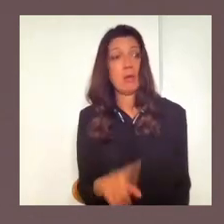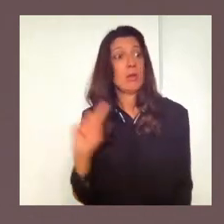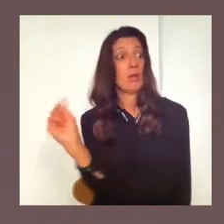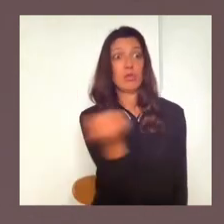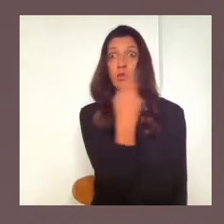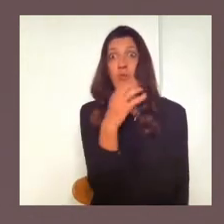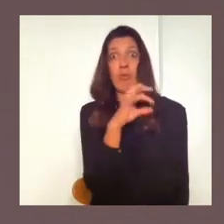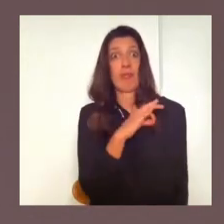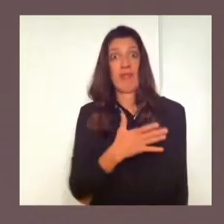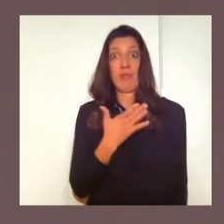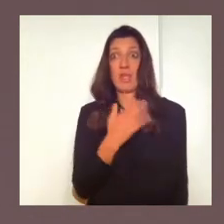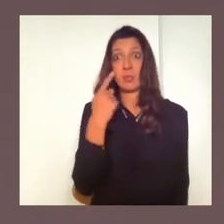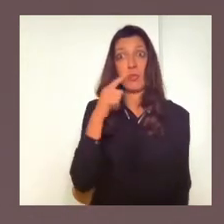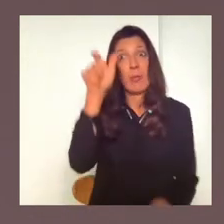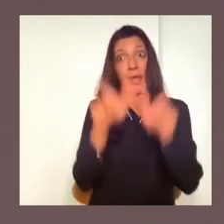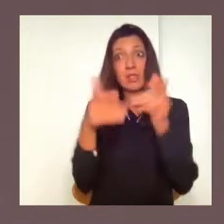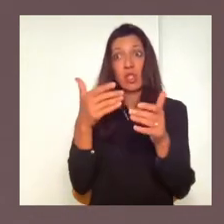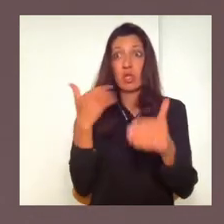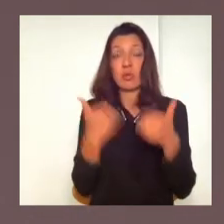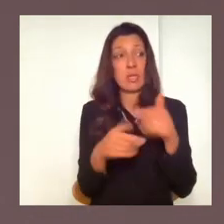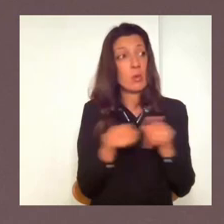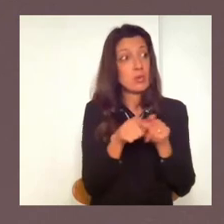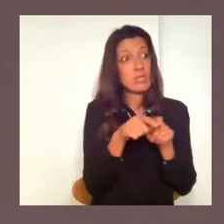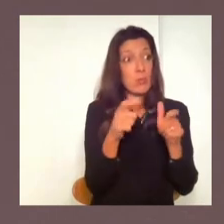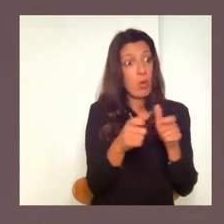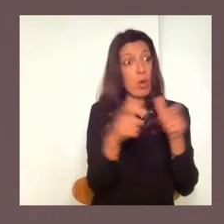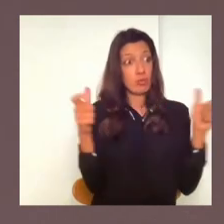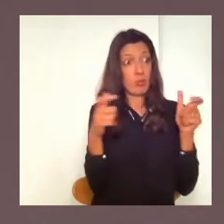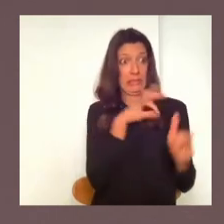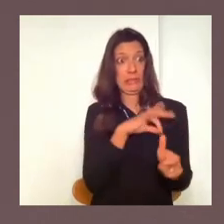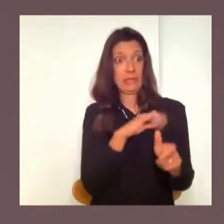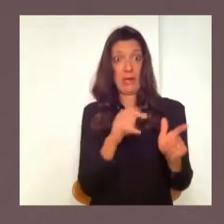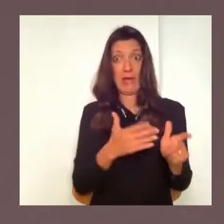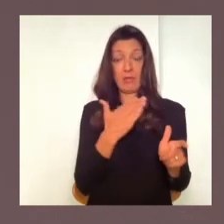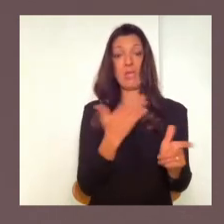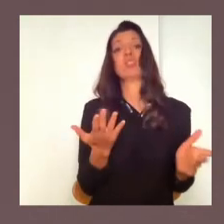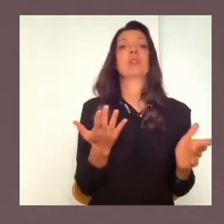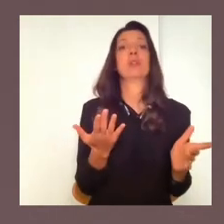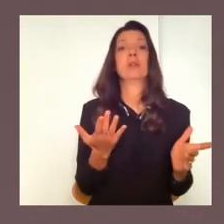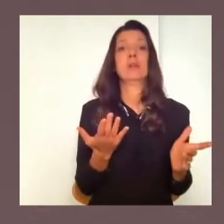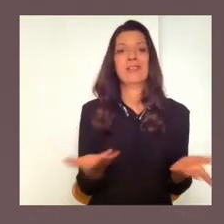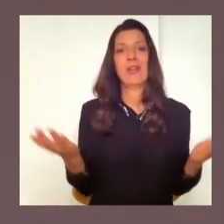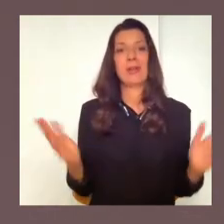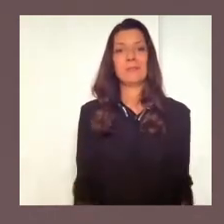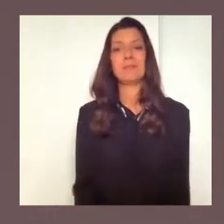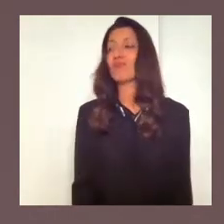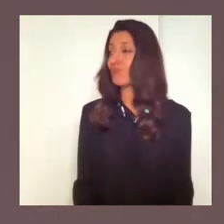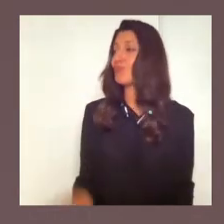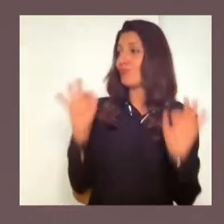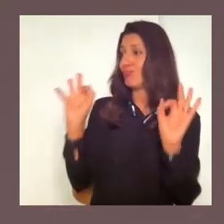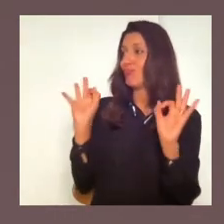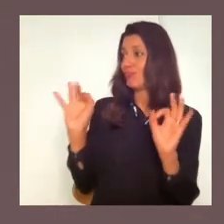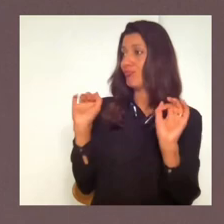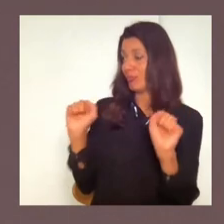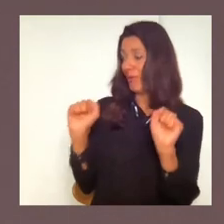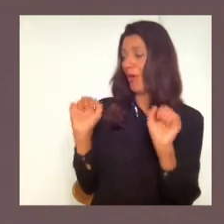n'est pas combien ça coûte, c'est combien je vais gagner. C'est comme ça qu'il faut raisonner. Je te rejoins exactement, je te rejoins